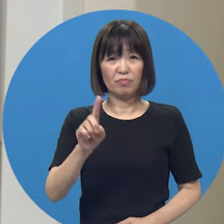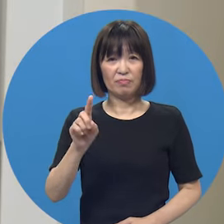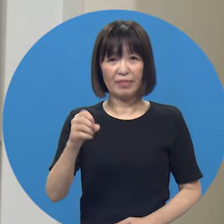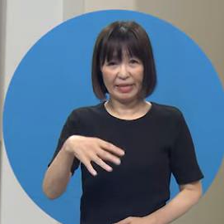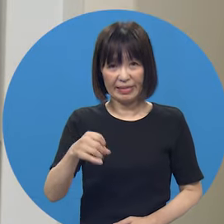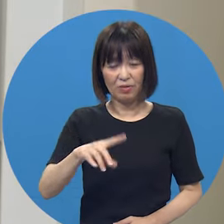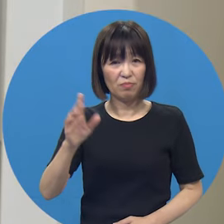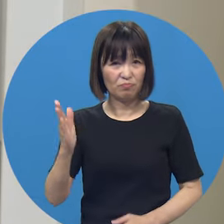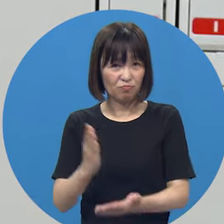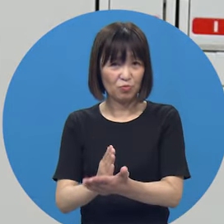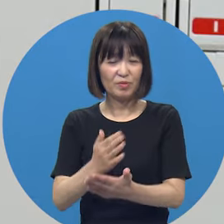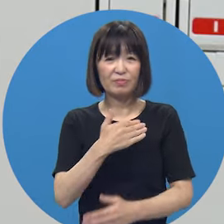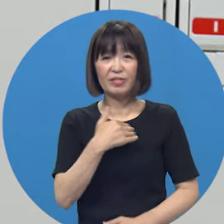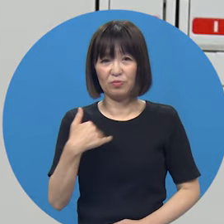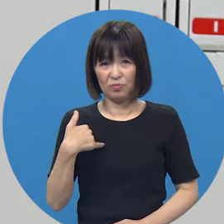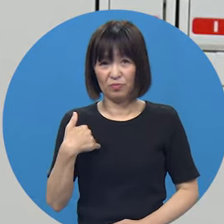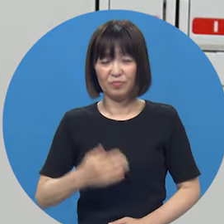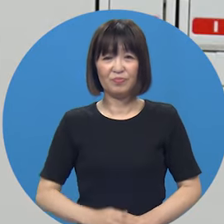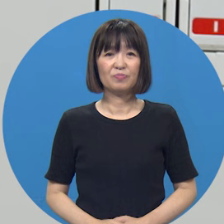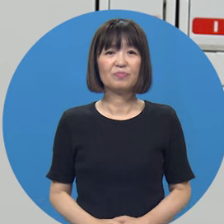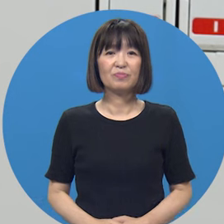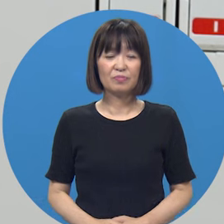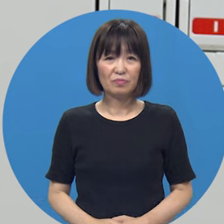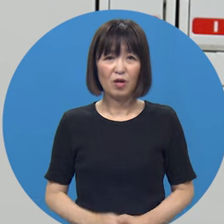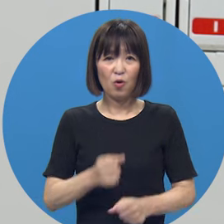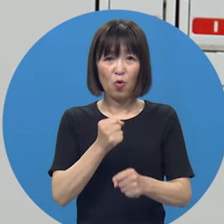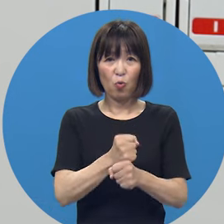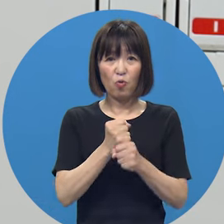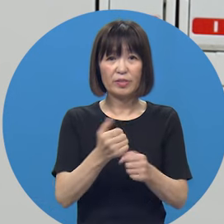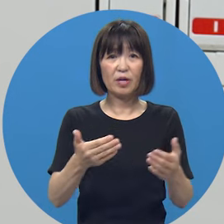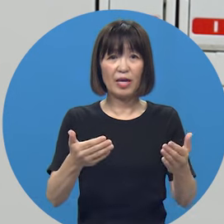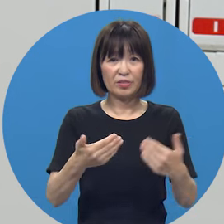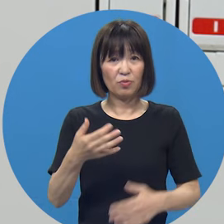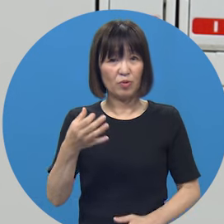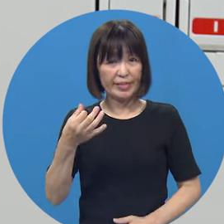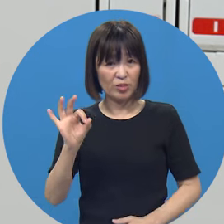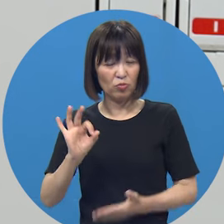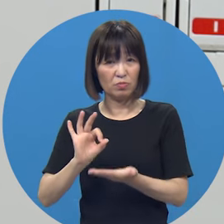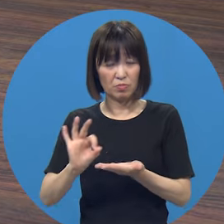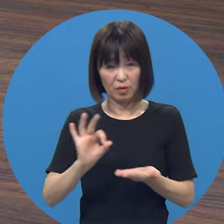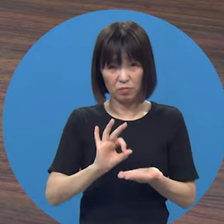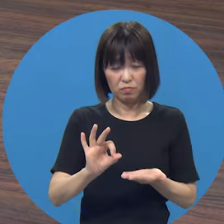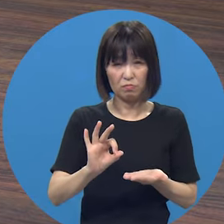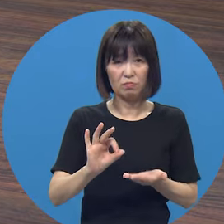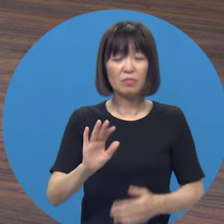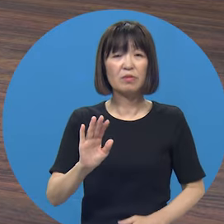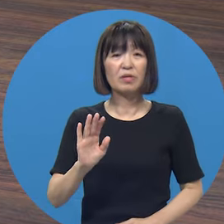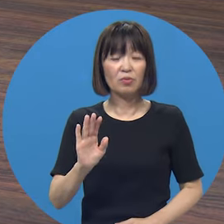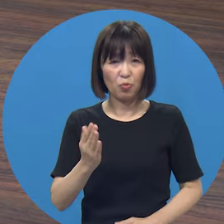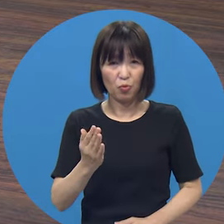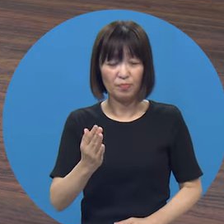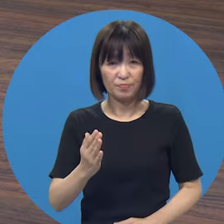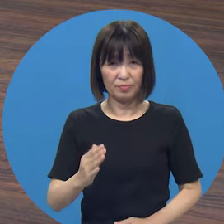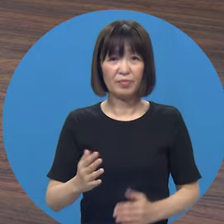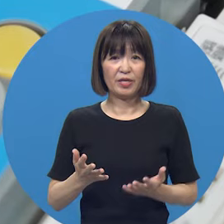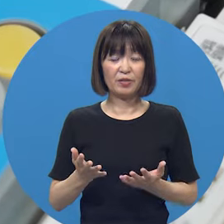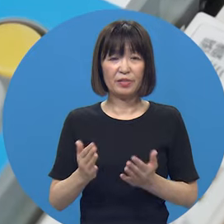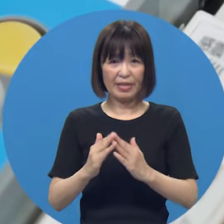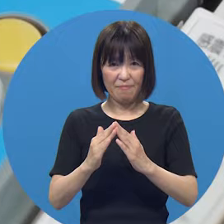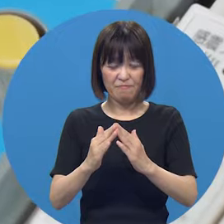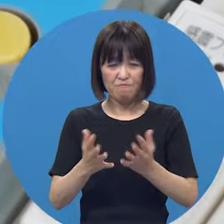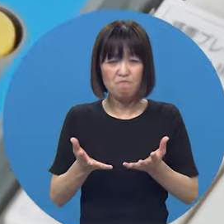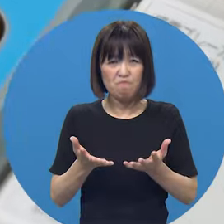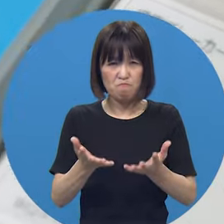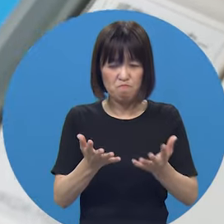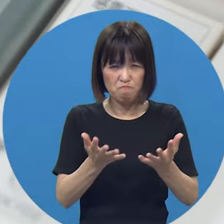遮断します。電気工事が必要で費用もかかりますが、ブレーカー自体に設置するため手